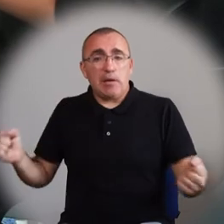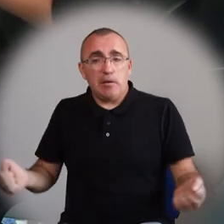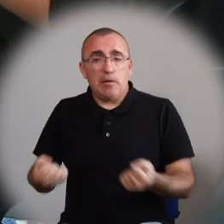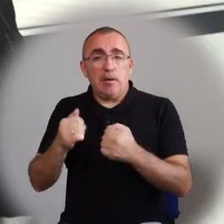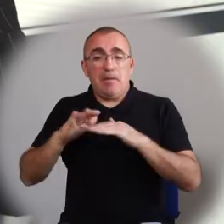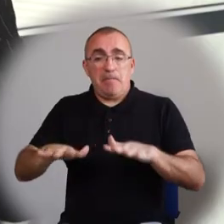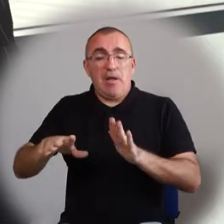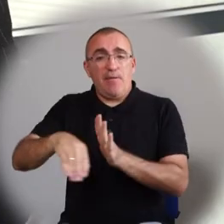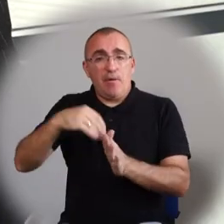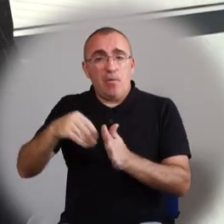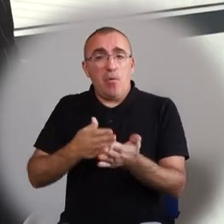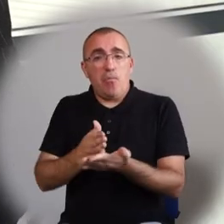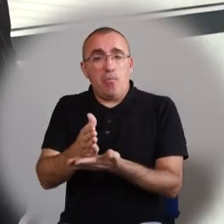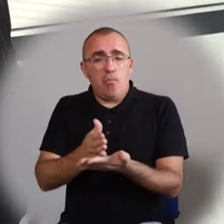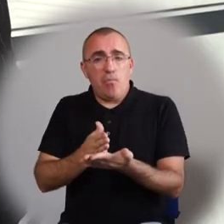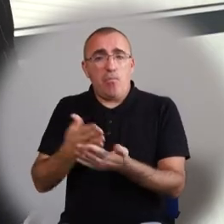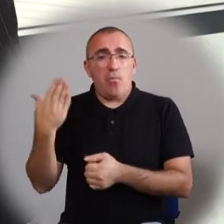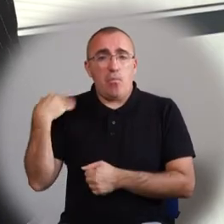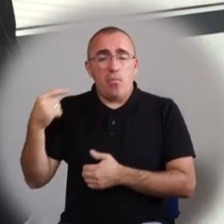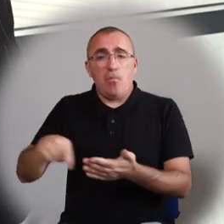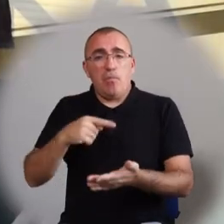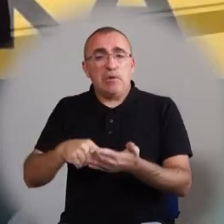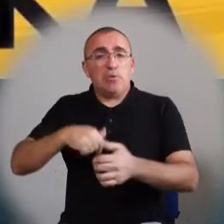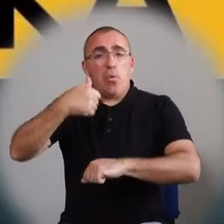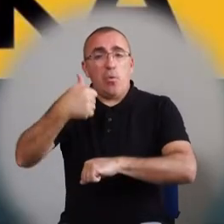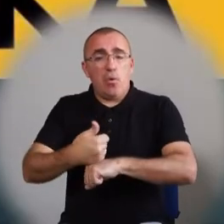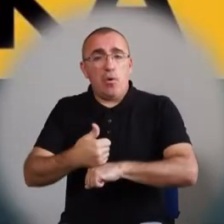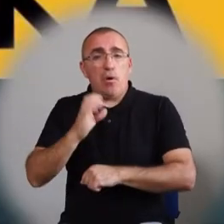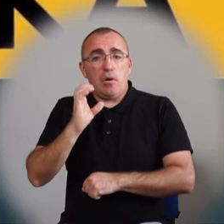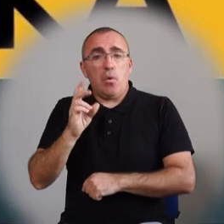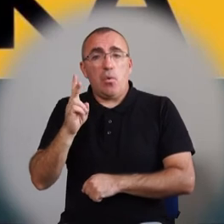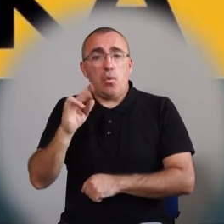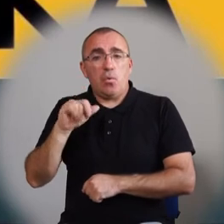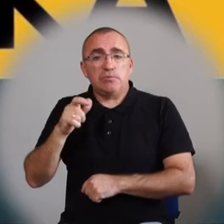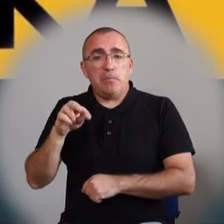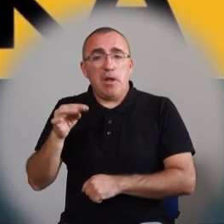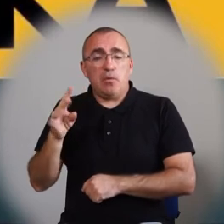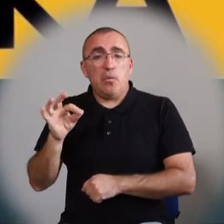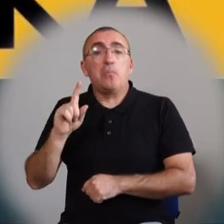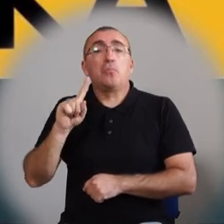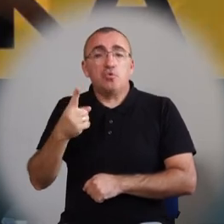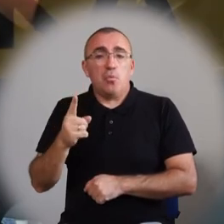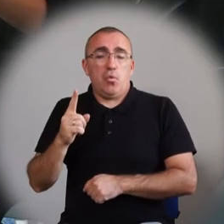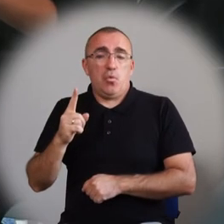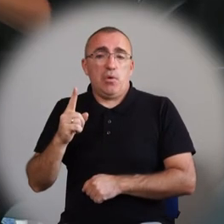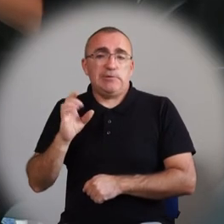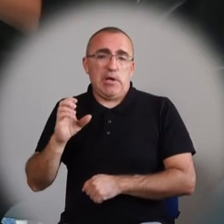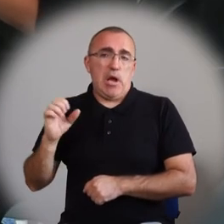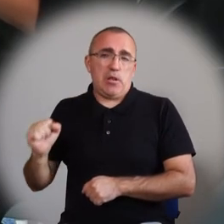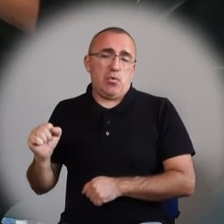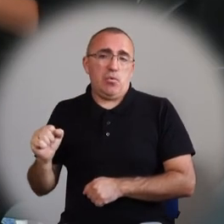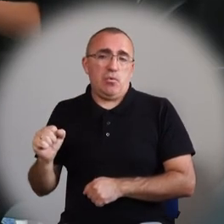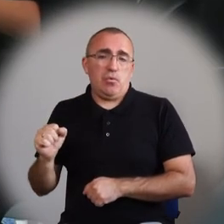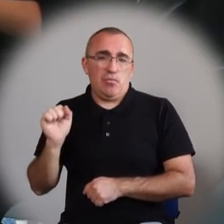Європейської солідарності підтримала на місцевих виборах на посаду Олександрійського міського голови Сергія Кузьменка. Чому, Сергій